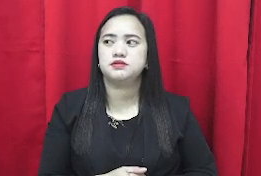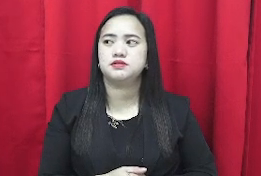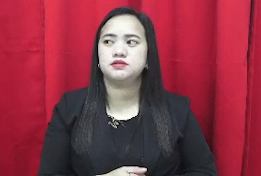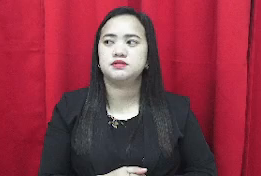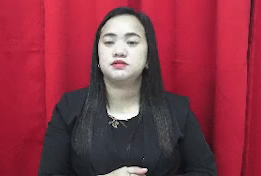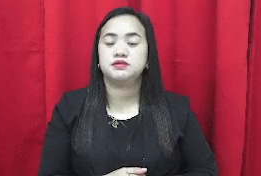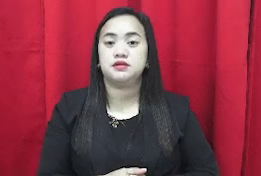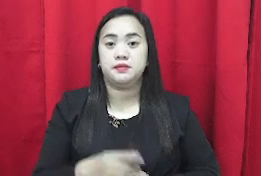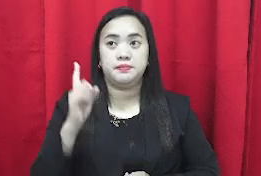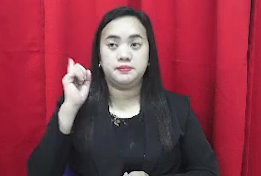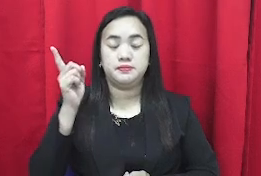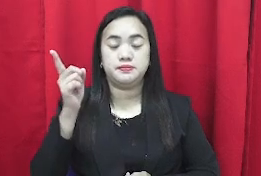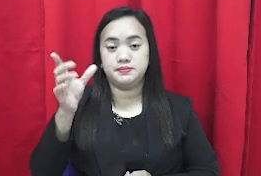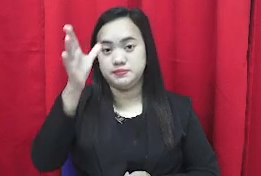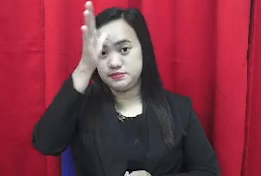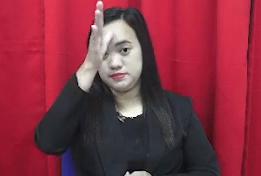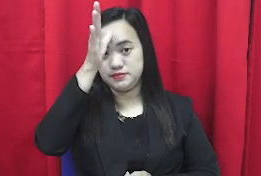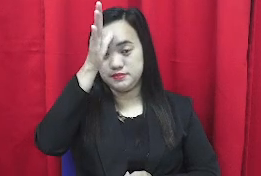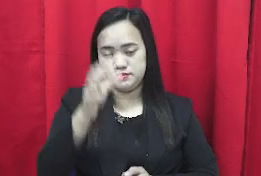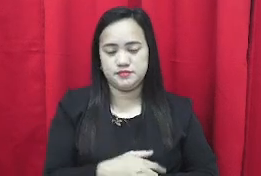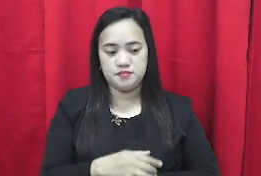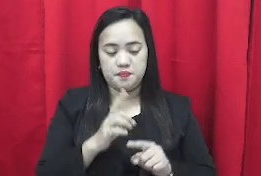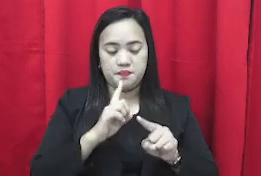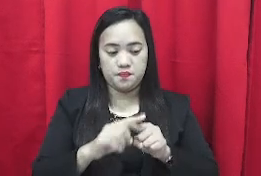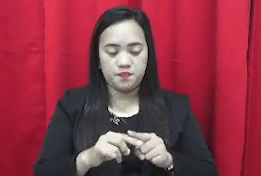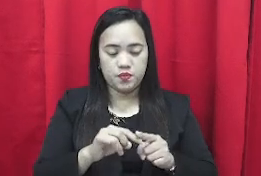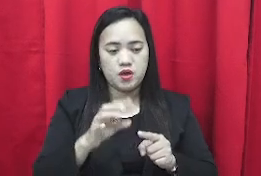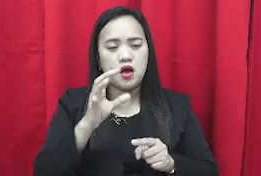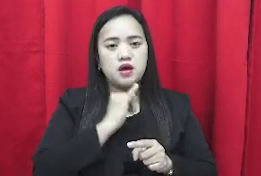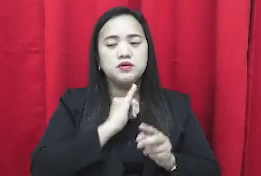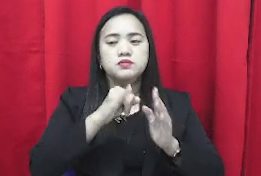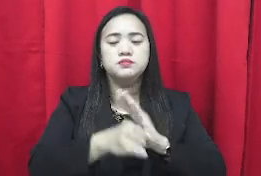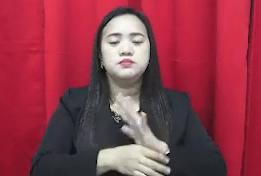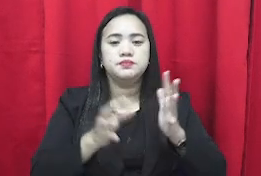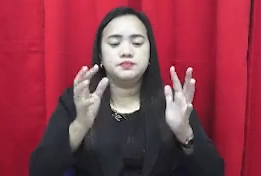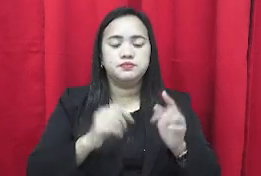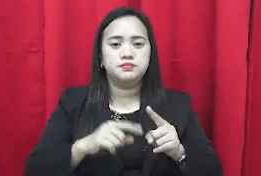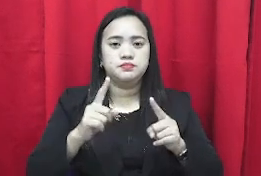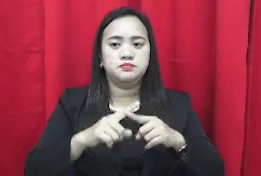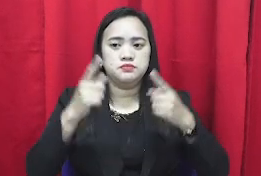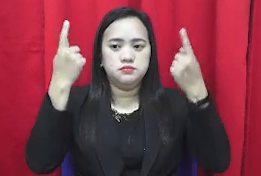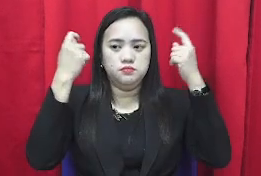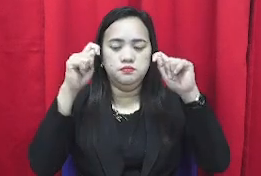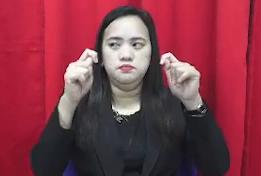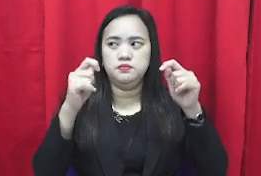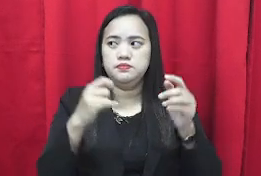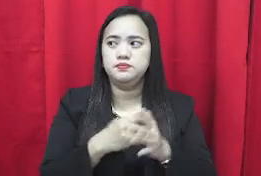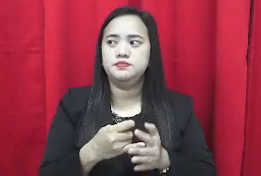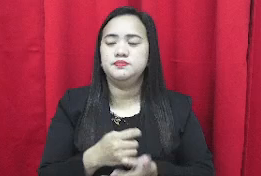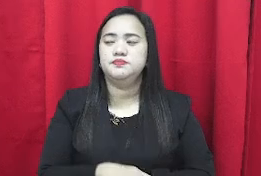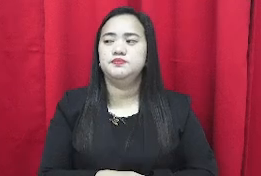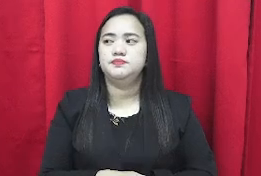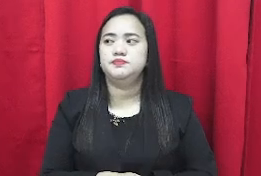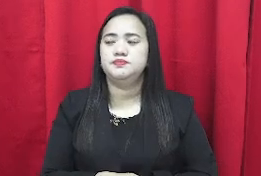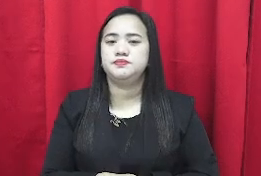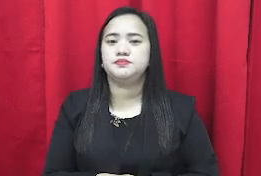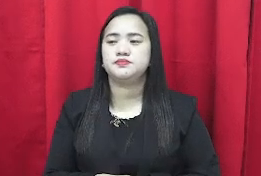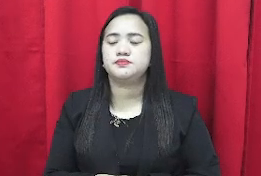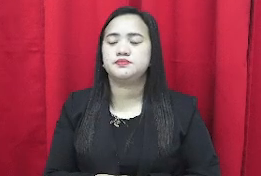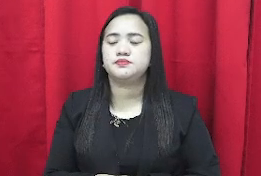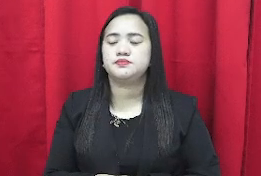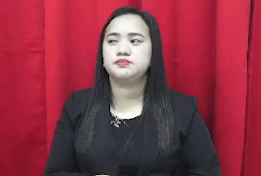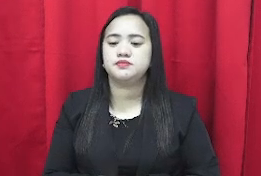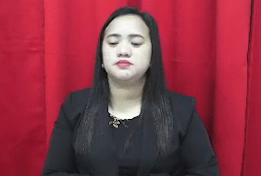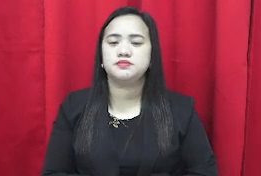subukin eh o ' ba o kaya ak sinasabi yan because ako excited ako sa mga an nakak ko eh pero hindi pa pupwede eh may iba pa sa kanila